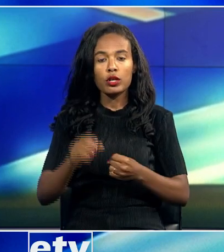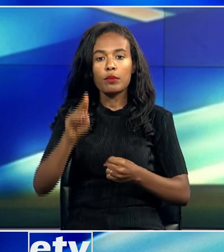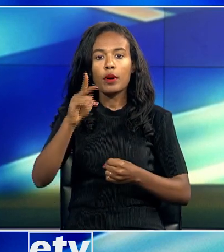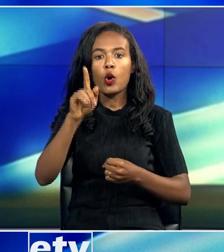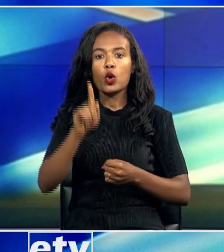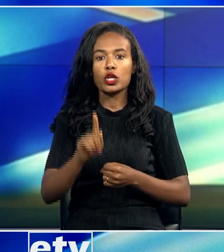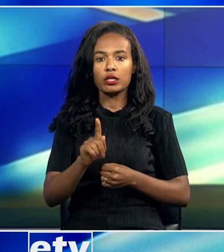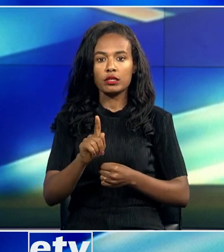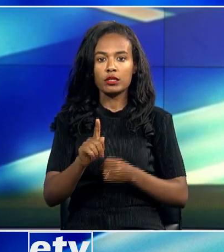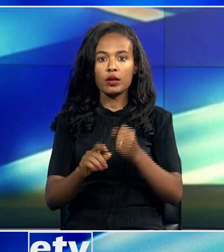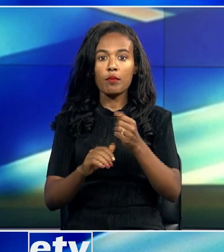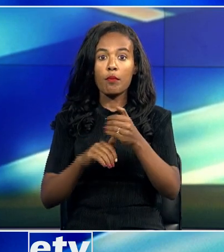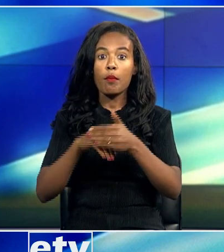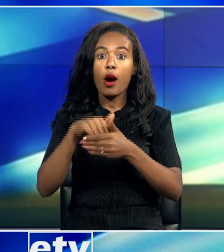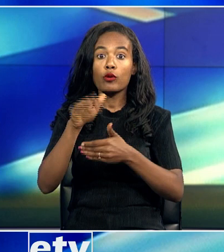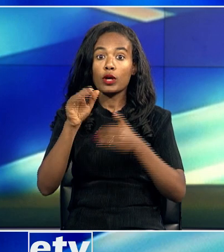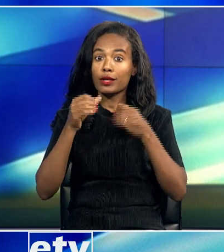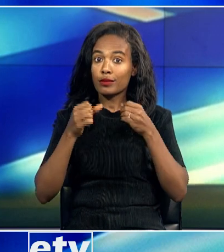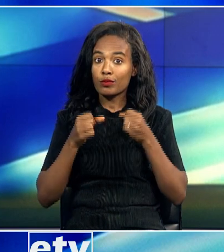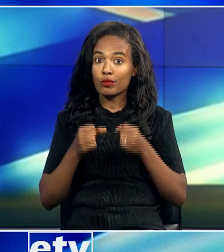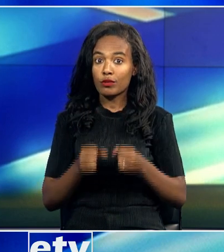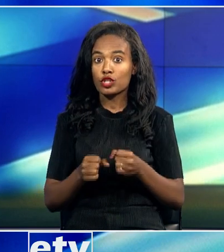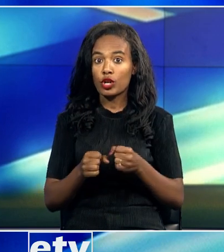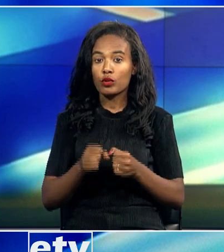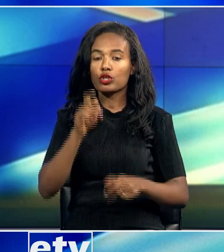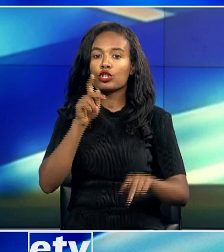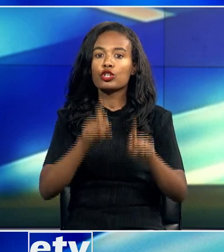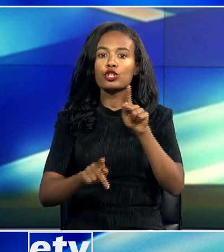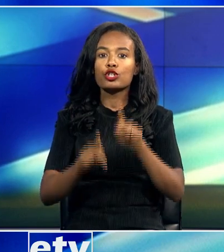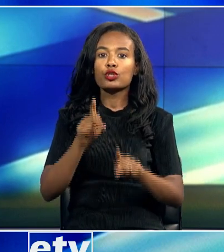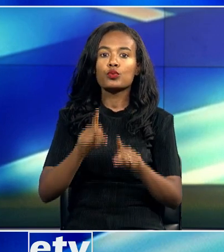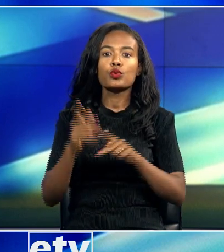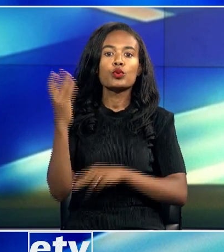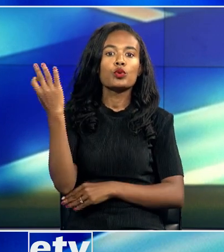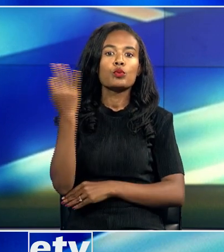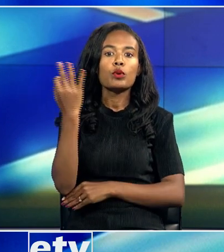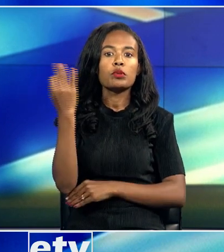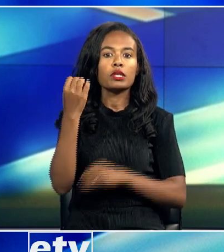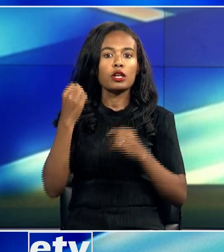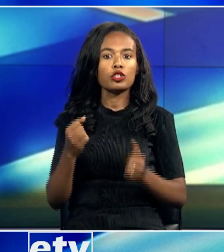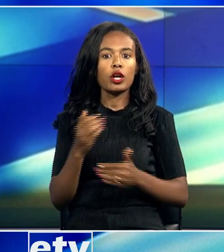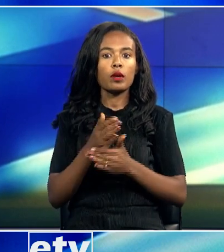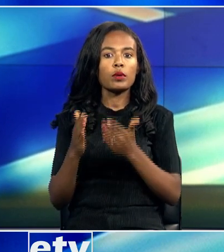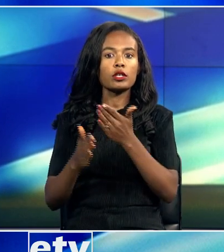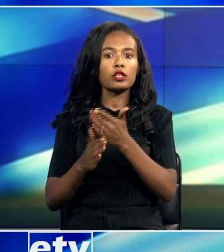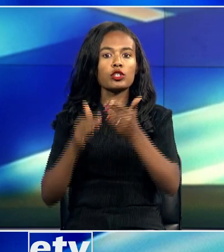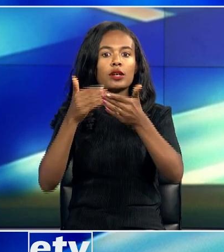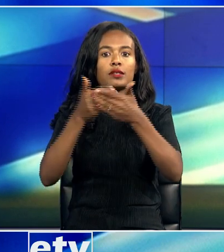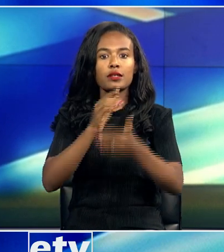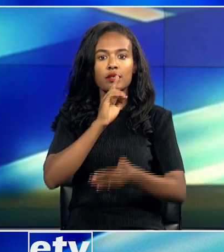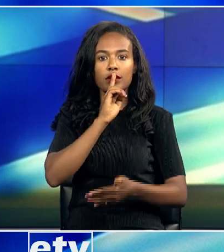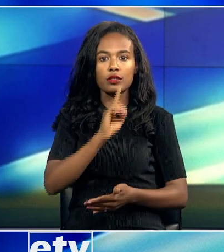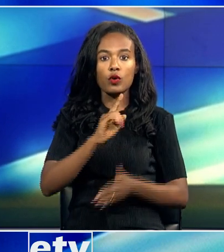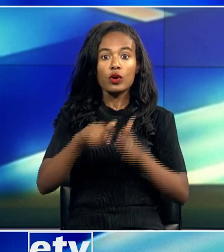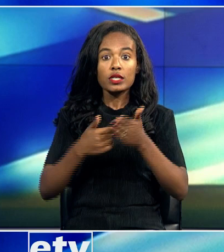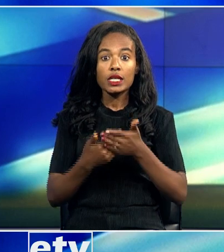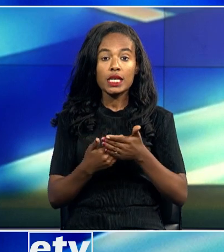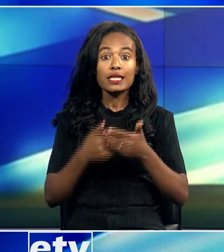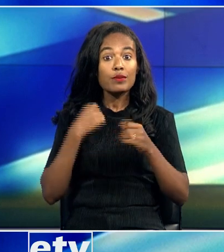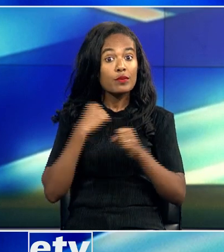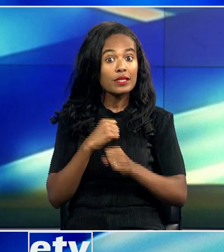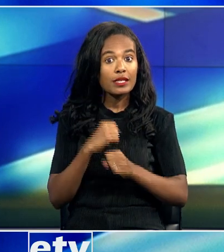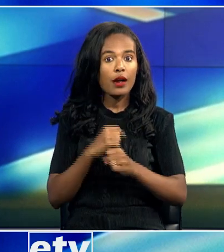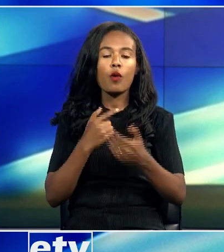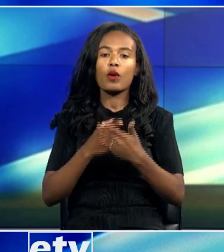መኮንኖች ማውጣት መቻሉን ህዝቡ መመስከር የቻለበት ደረጃ ስንደርስ ነው። ስለዚህ ምን ተጋው ለዚህ